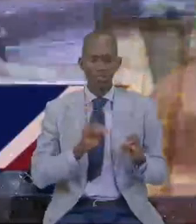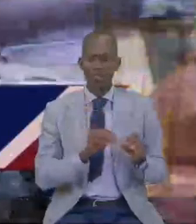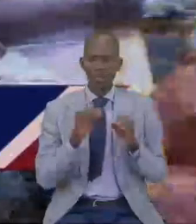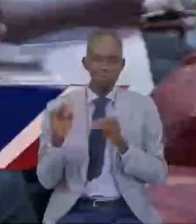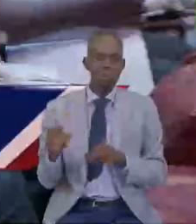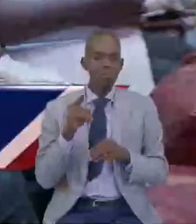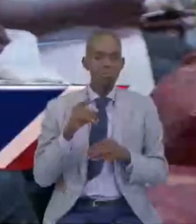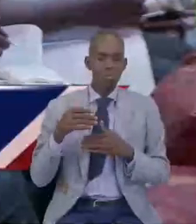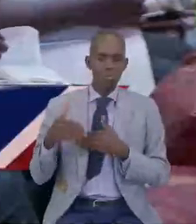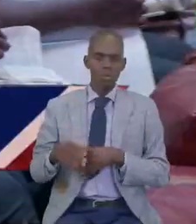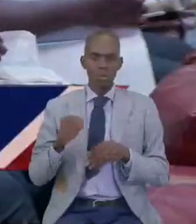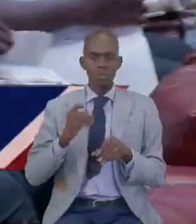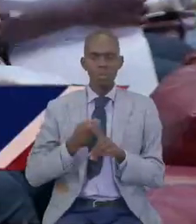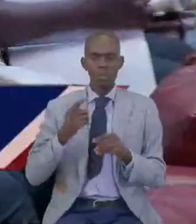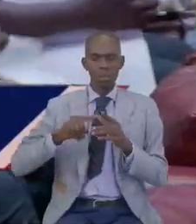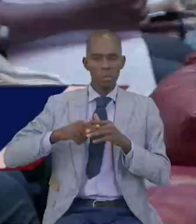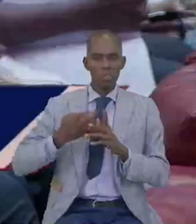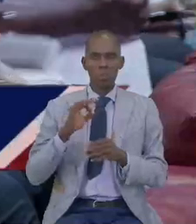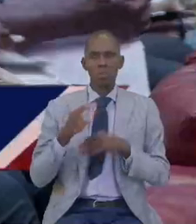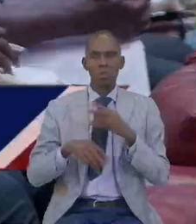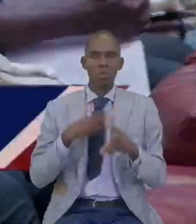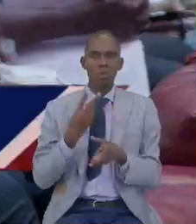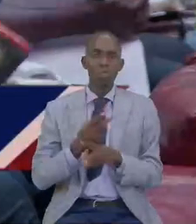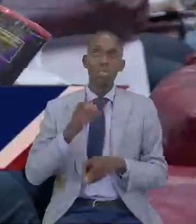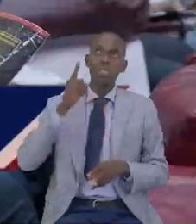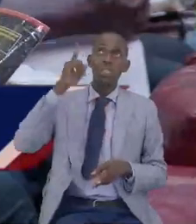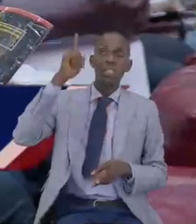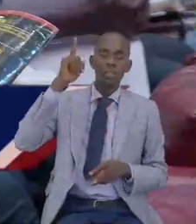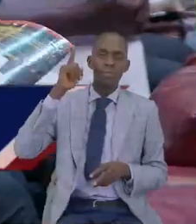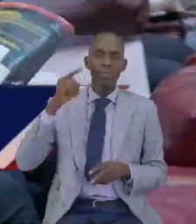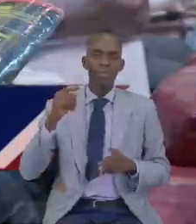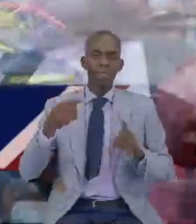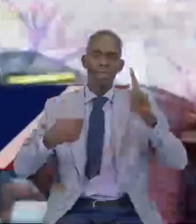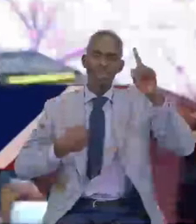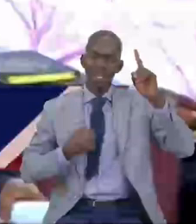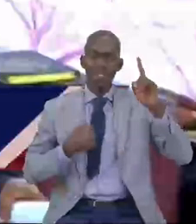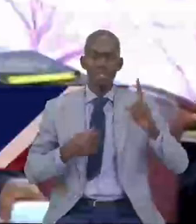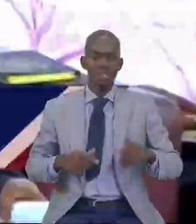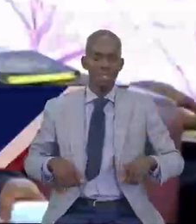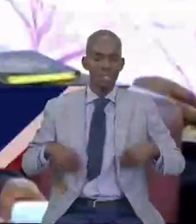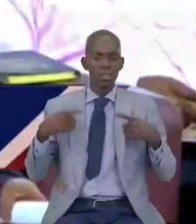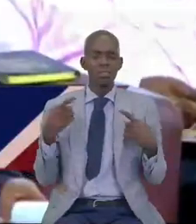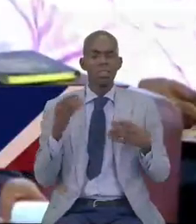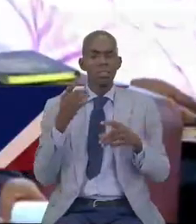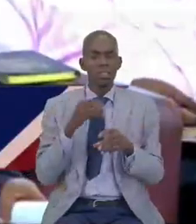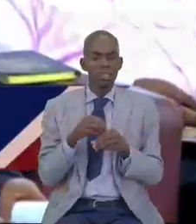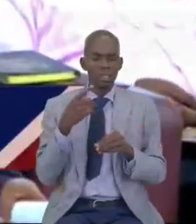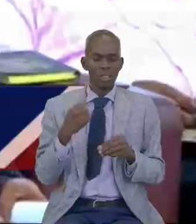Ésaïe 28, 16. Il dit, c'est pourquoi ainsi parle le Seigneur l'Éternel. Voici, j'ai mis pour fondement en